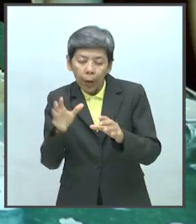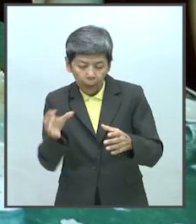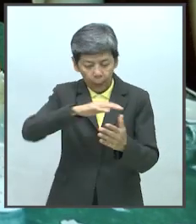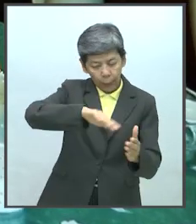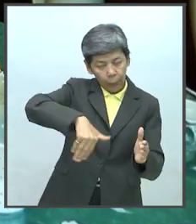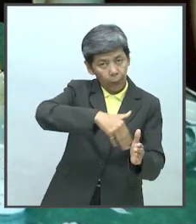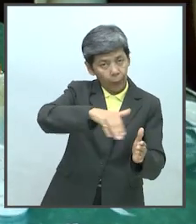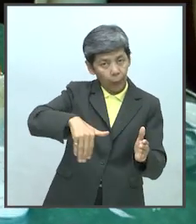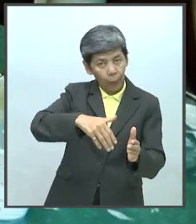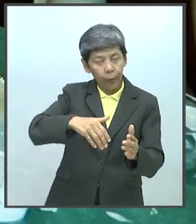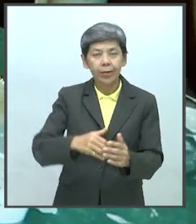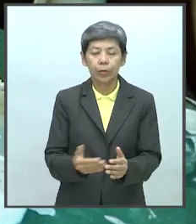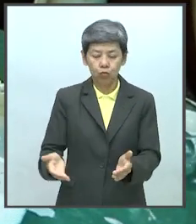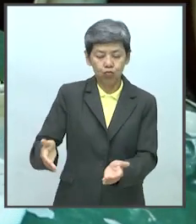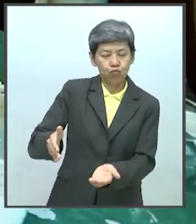เลย